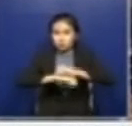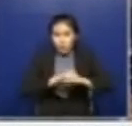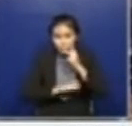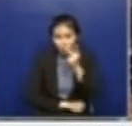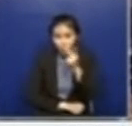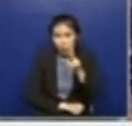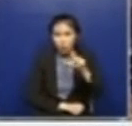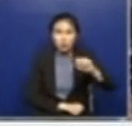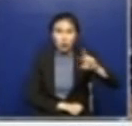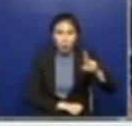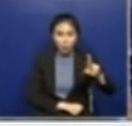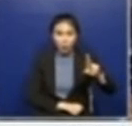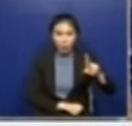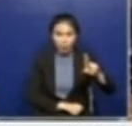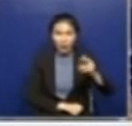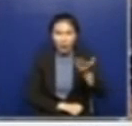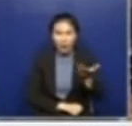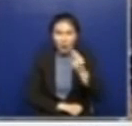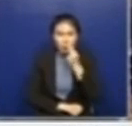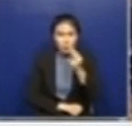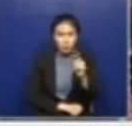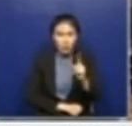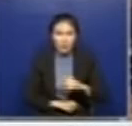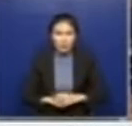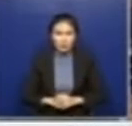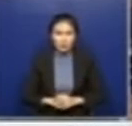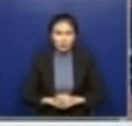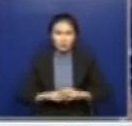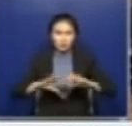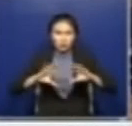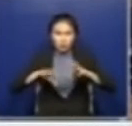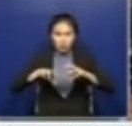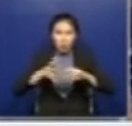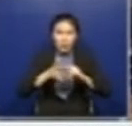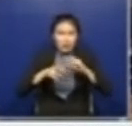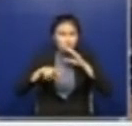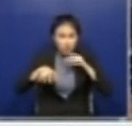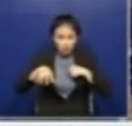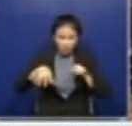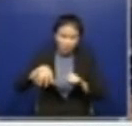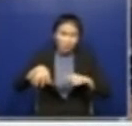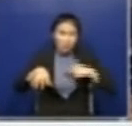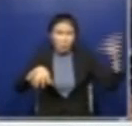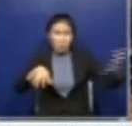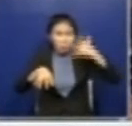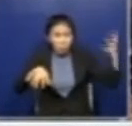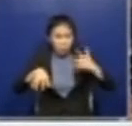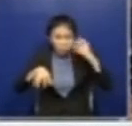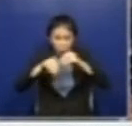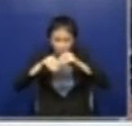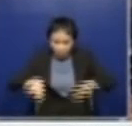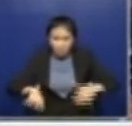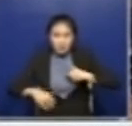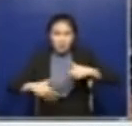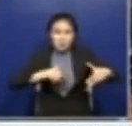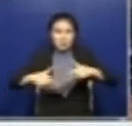ท่านบล็อกคอนเวิร์ตกับท่านประธานคะใส่ท่อพอพายุมาก็ไปแล้วท่านประธานนี่คือความเดือดร้อนของพี่น้องประช